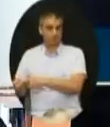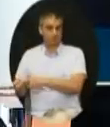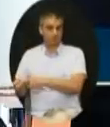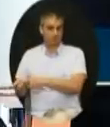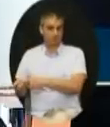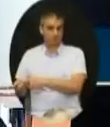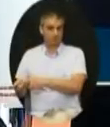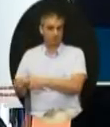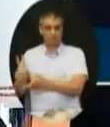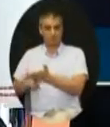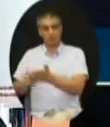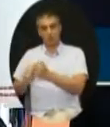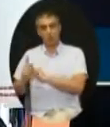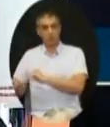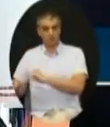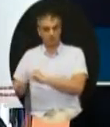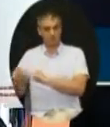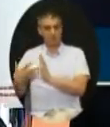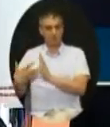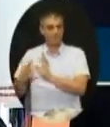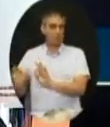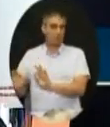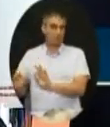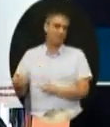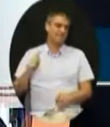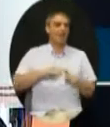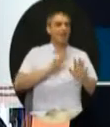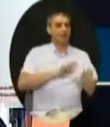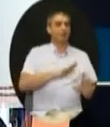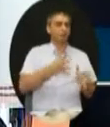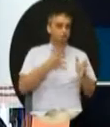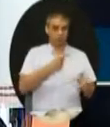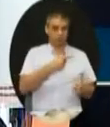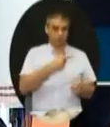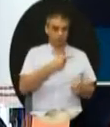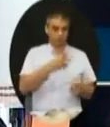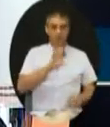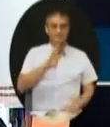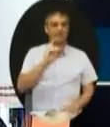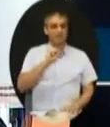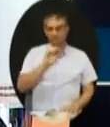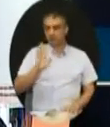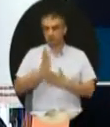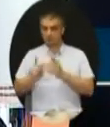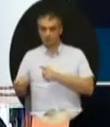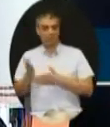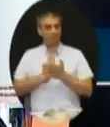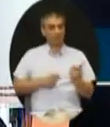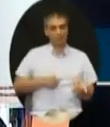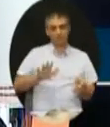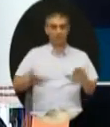וביקורת מוצדקת או לא מוצדקת, אבל ביקורת, כן, ואנטישמיות בוטה של ה-BDS. יש כאלה ויש כאלה, איפה